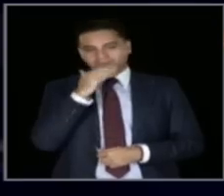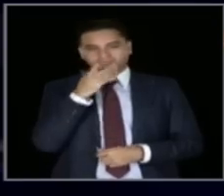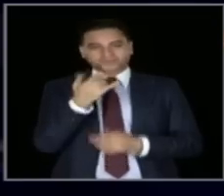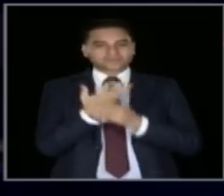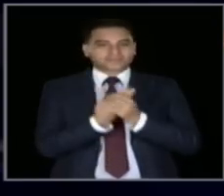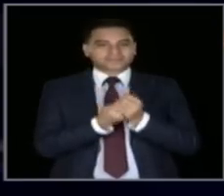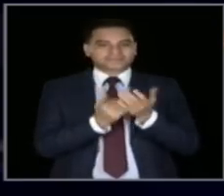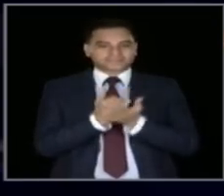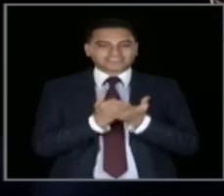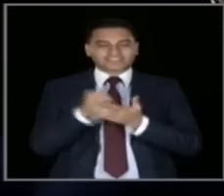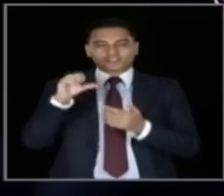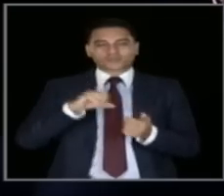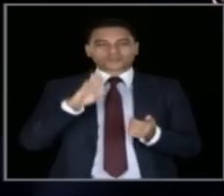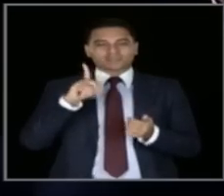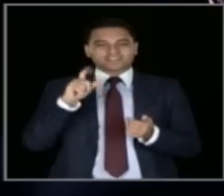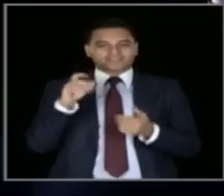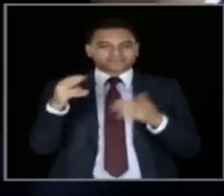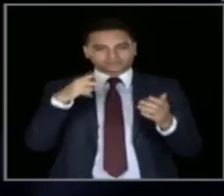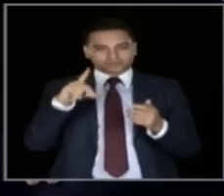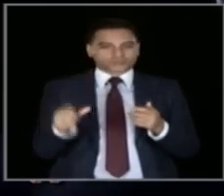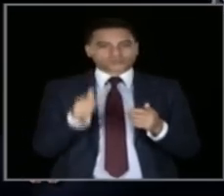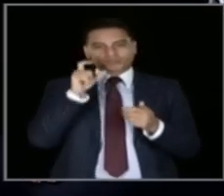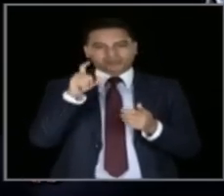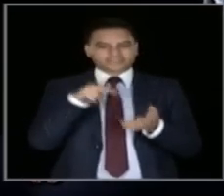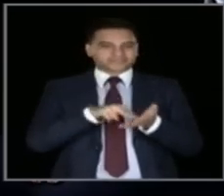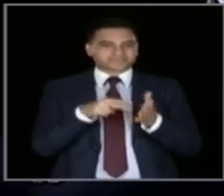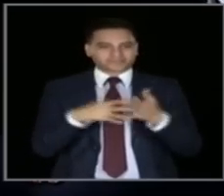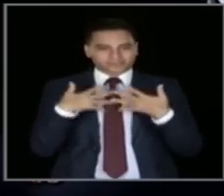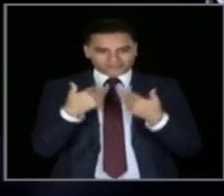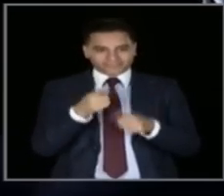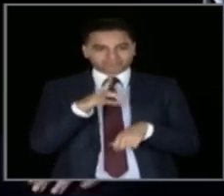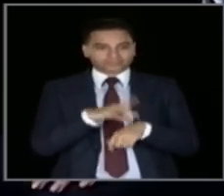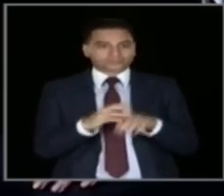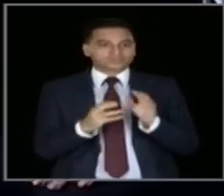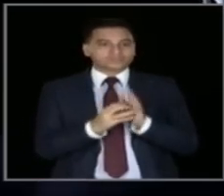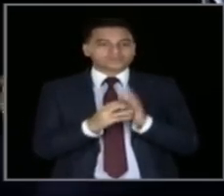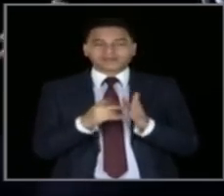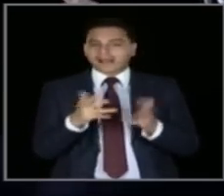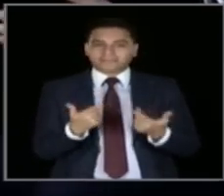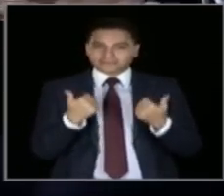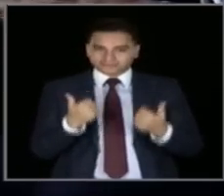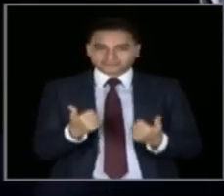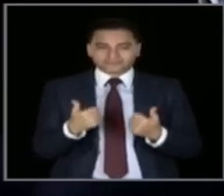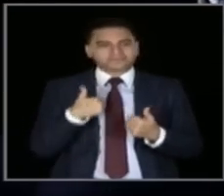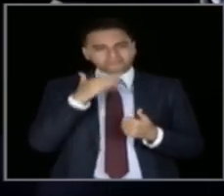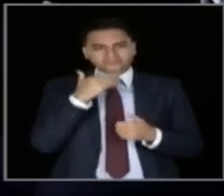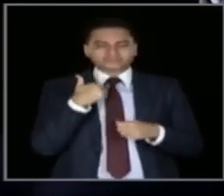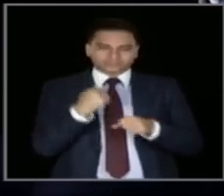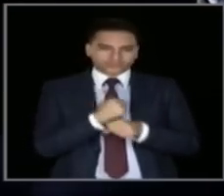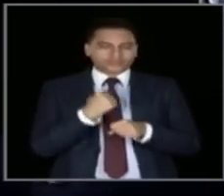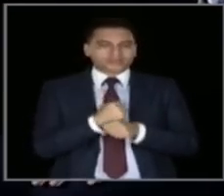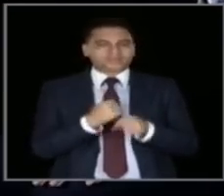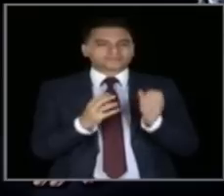ابن مدرسه يوسف عطوان. ازيك يا عمرو؟ ازي حضرتك يا مستر؟ اخبار طب ايه؟ احكي لي. والله يعني انا ابسط مثال،